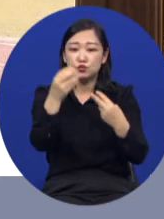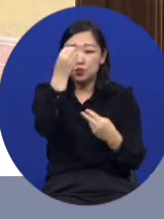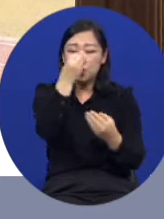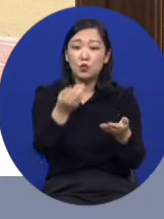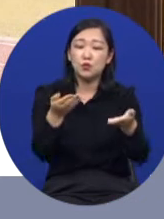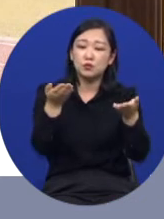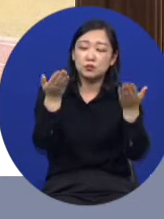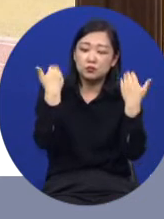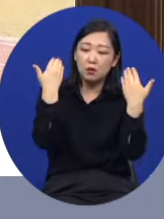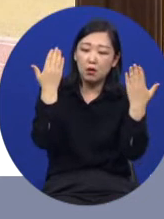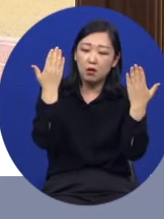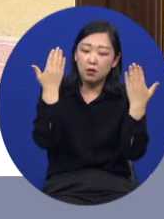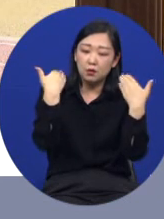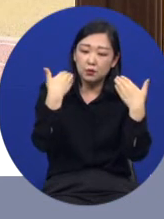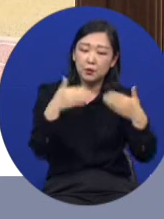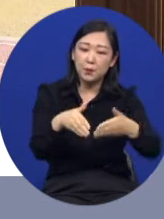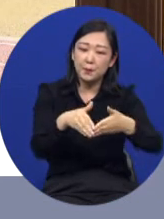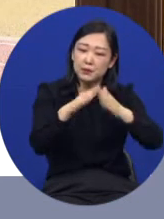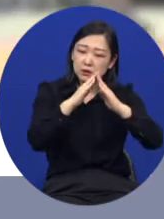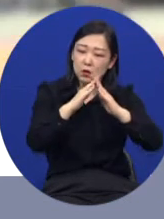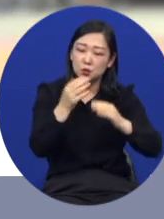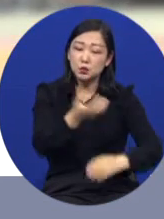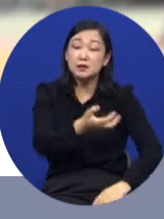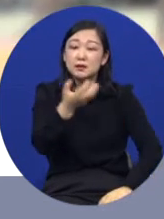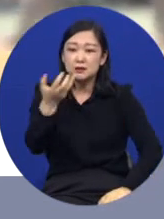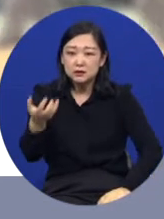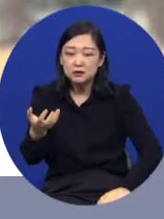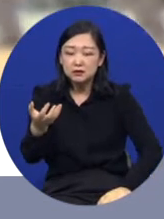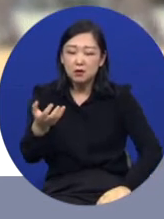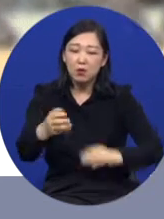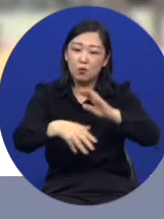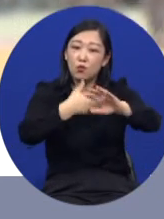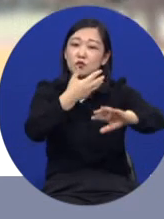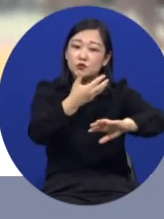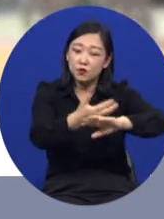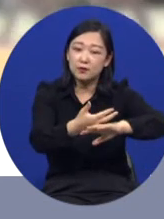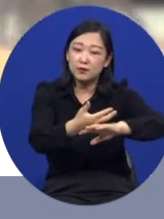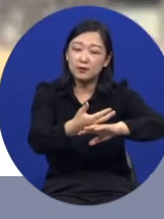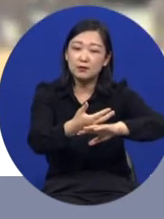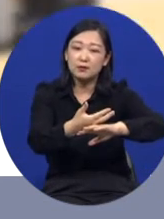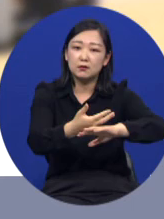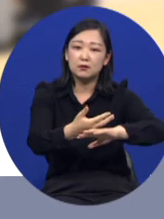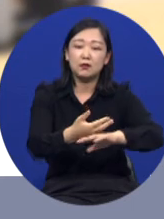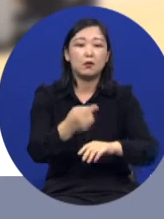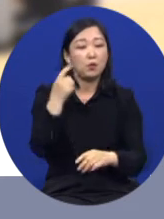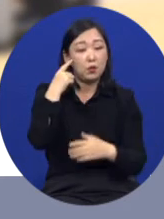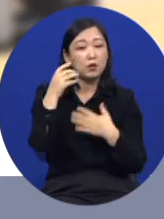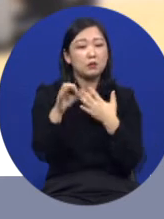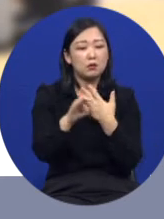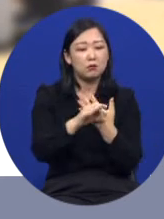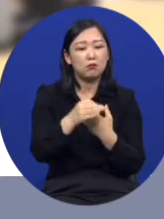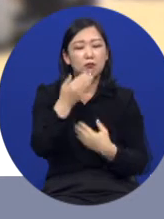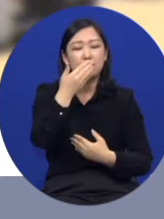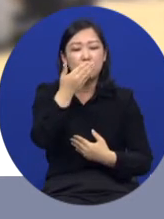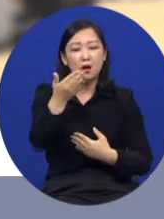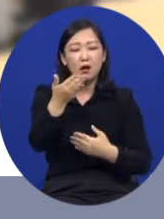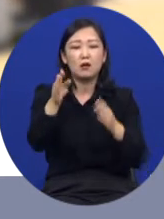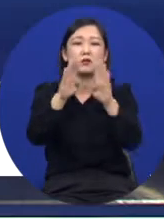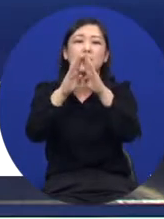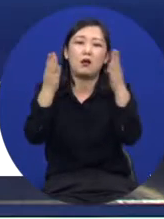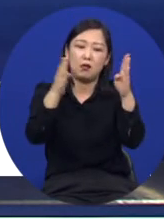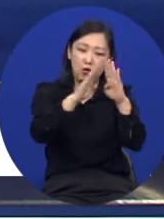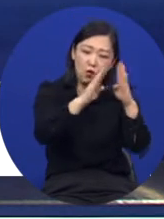신설 또는 이전 또는 뭐 전환, 이런 용어를 제가 썼습니다. 왜냐하면 가능성을 다 열어놓자는